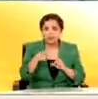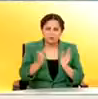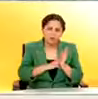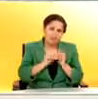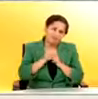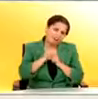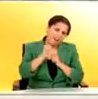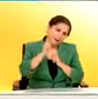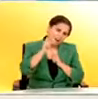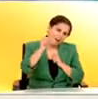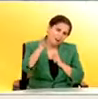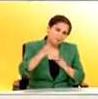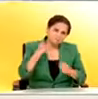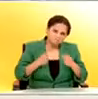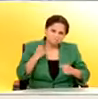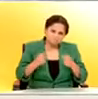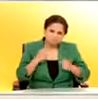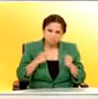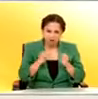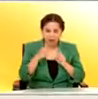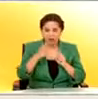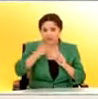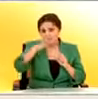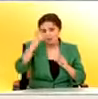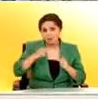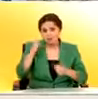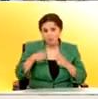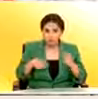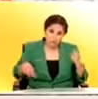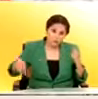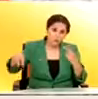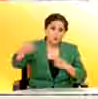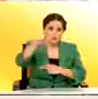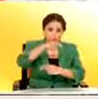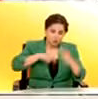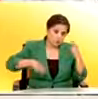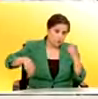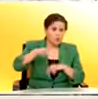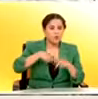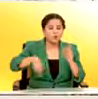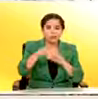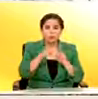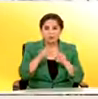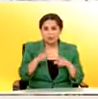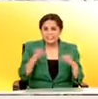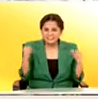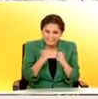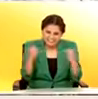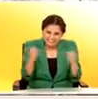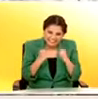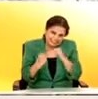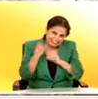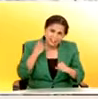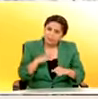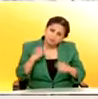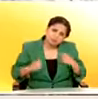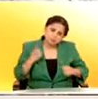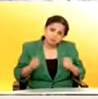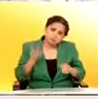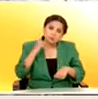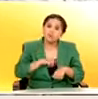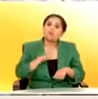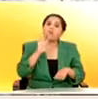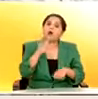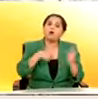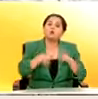लंबी आदि कैलाश परिक्रमा रन का प्रारंभ कड़कड़ाती सर्दी में सुबह 5 बजे